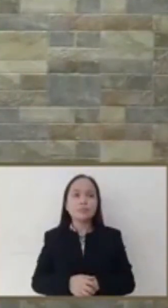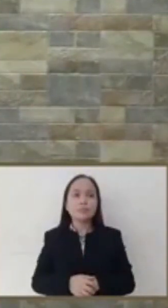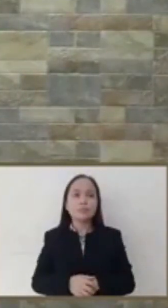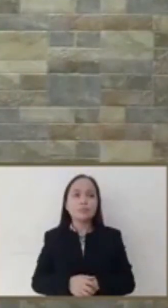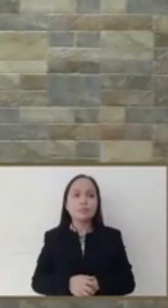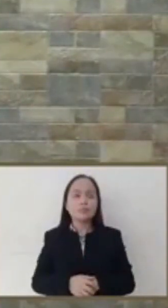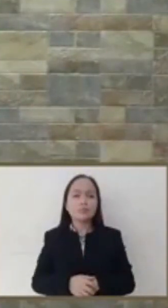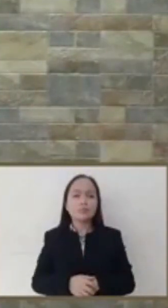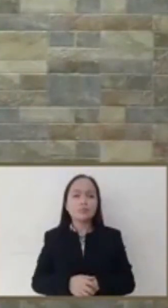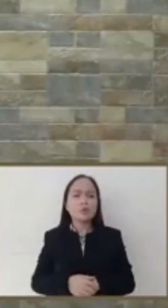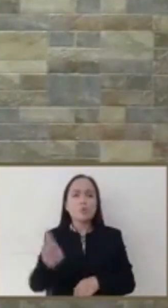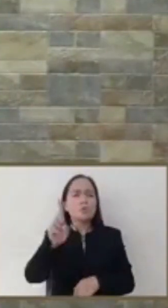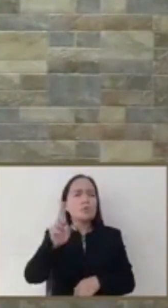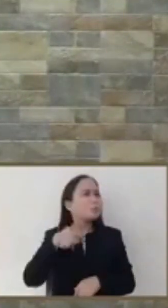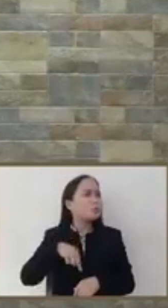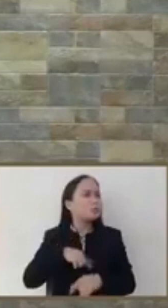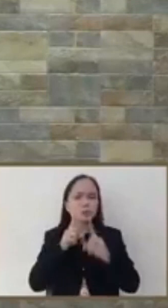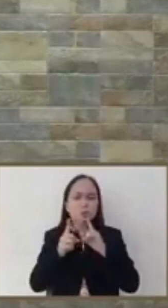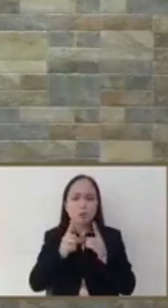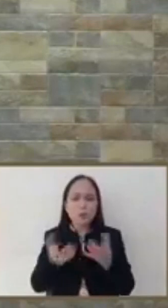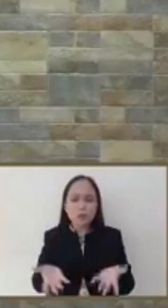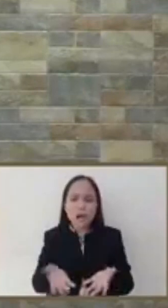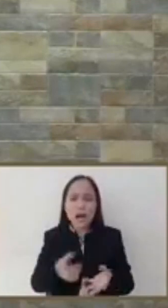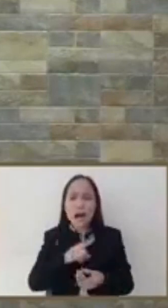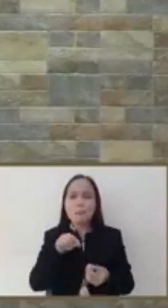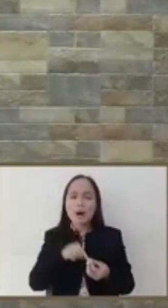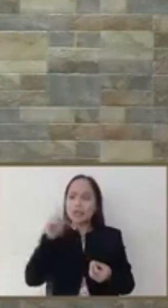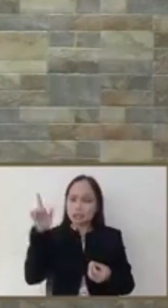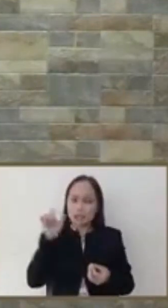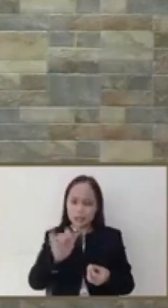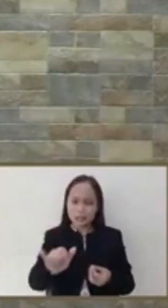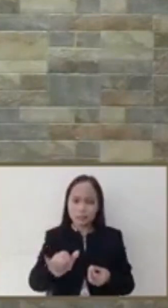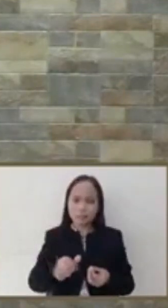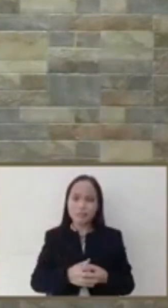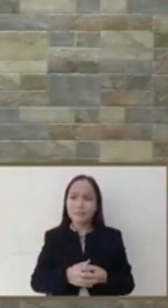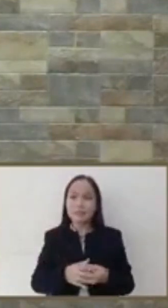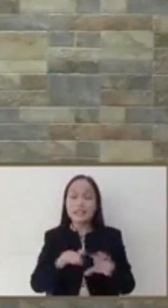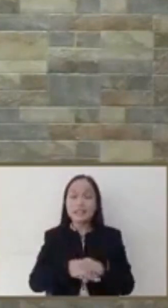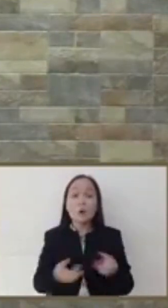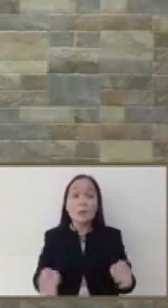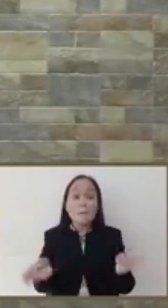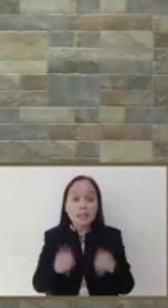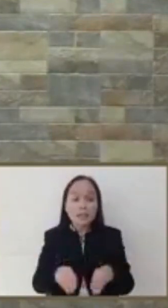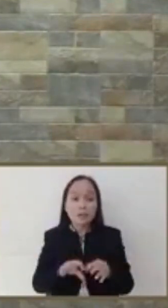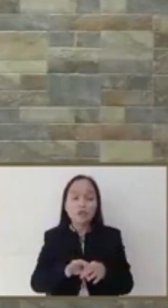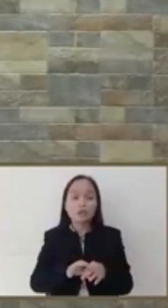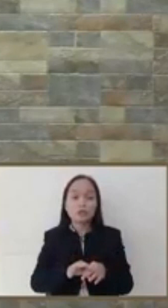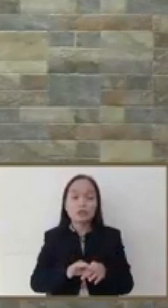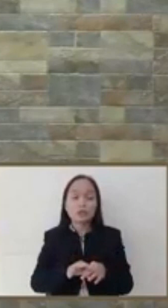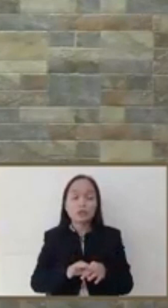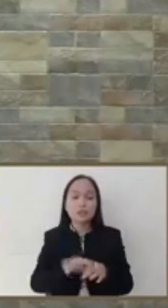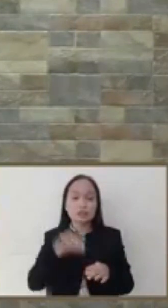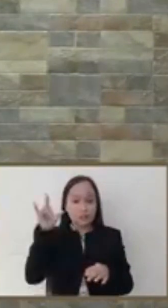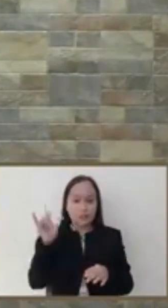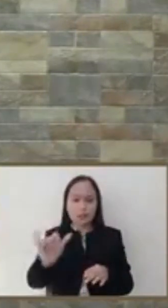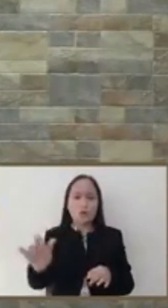Ano yung usapin natin dito po sa loob ng simbahan po natin when it comes to eternity? In the matter of eternity, ano po yung